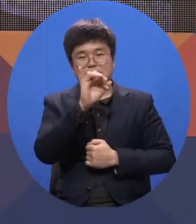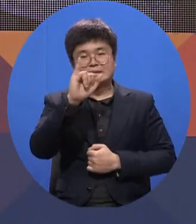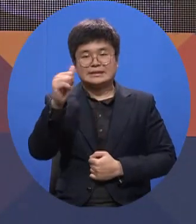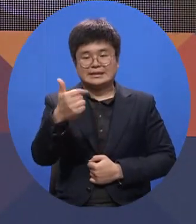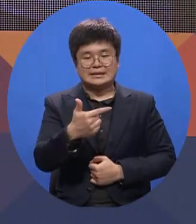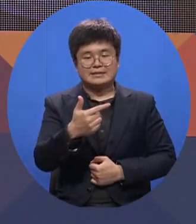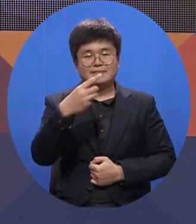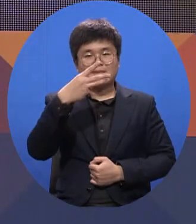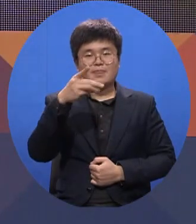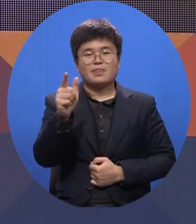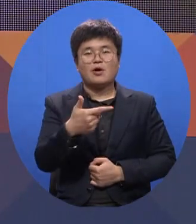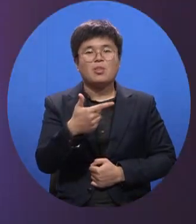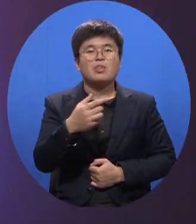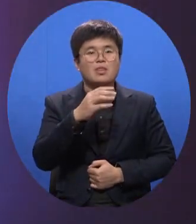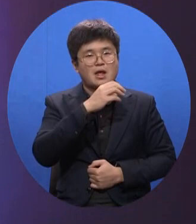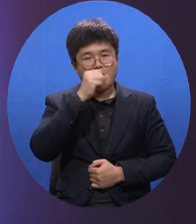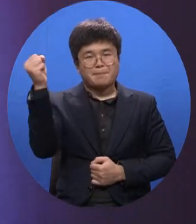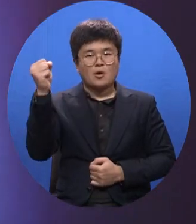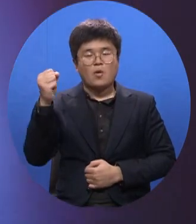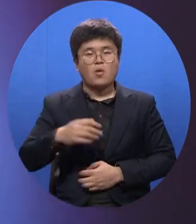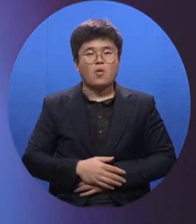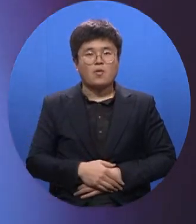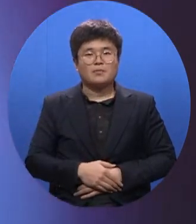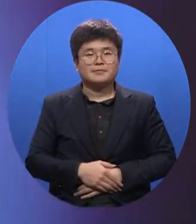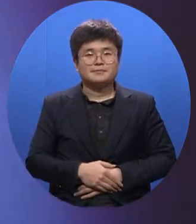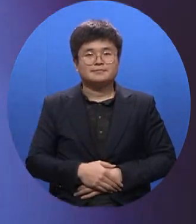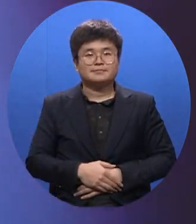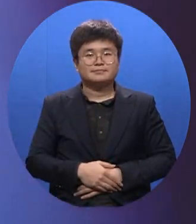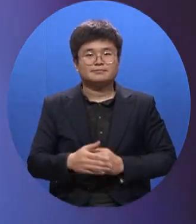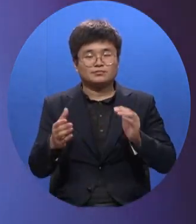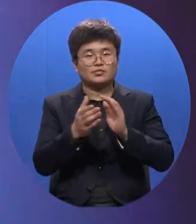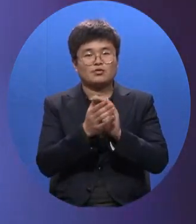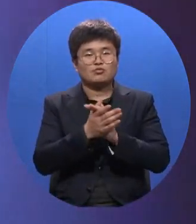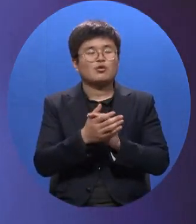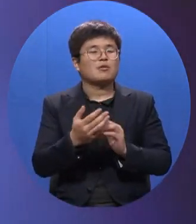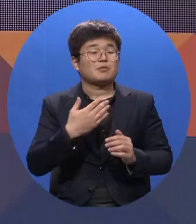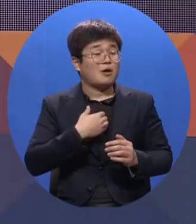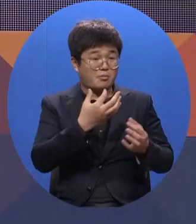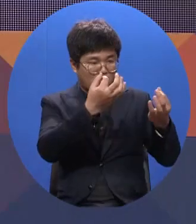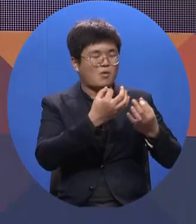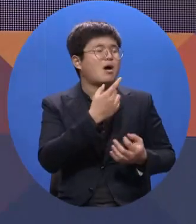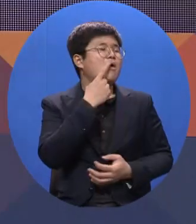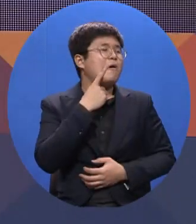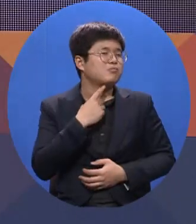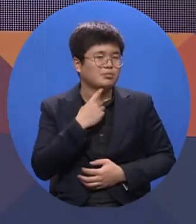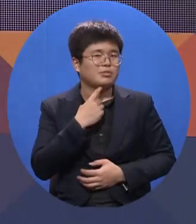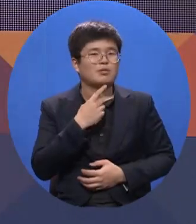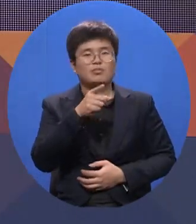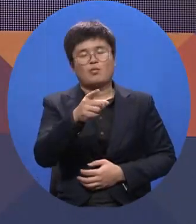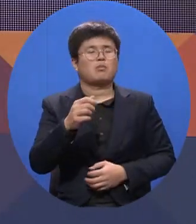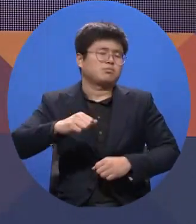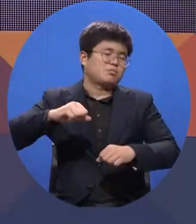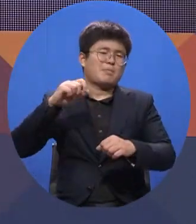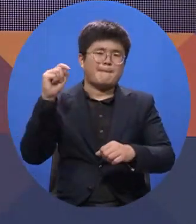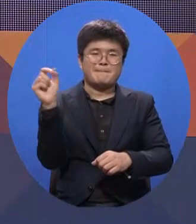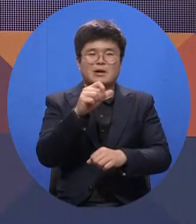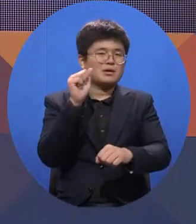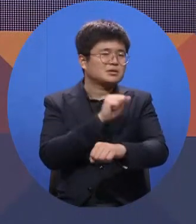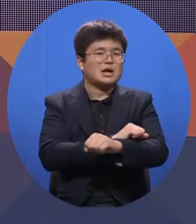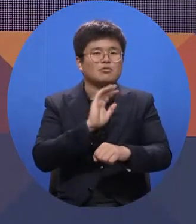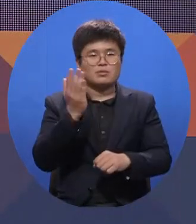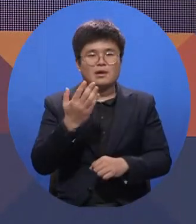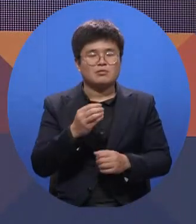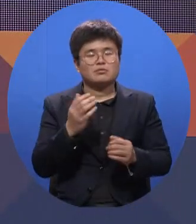자리 그렇게 또 합격했어요 그래서 이제 친구들이 저를 부러워하고 와 노 빨리 절대 따 좋겠다